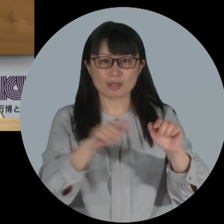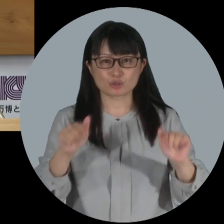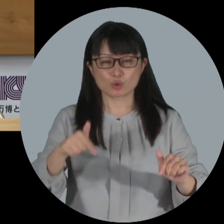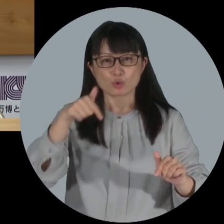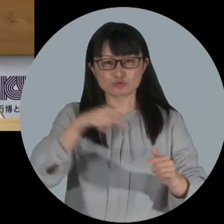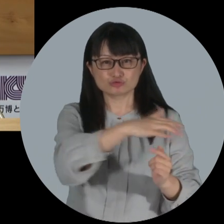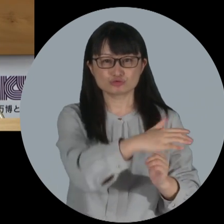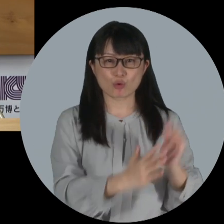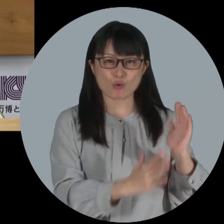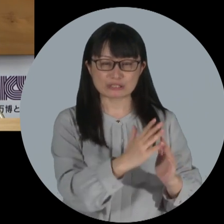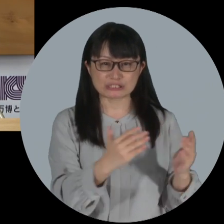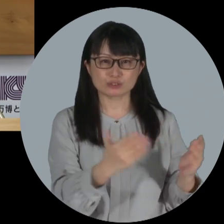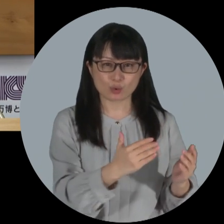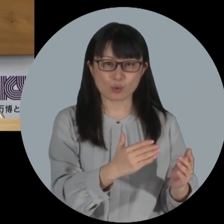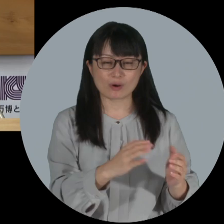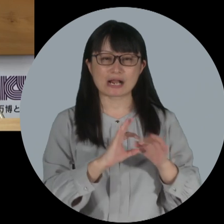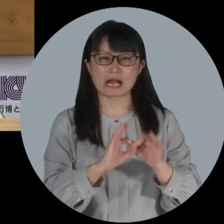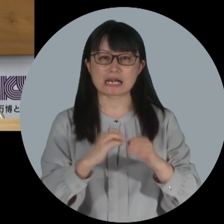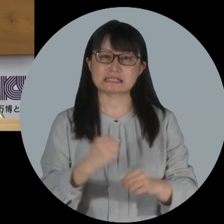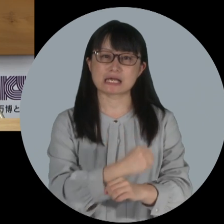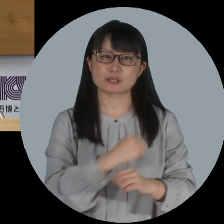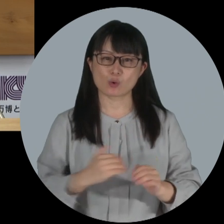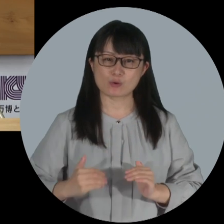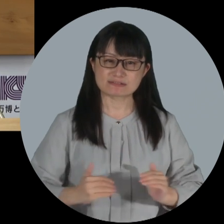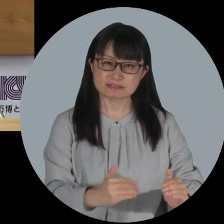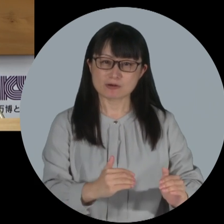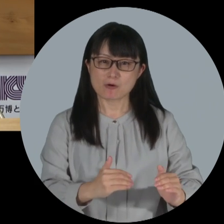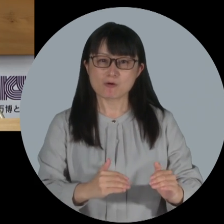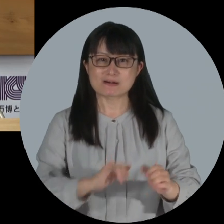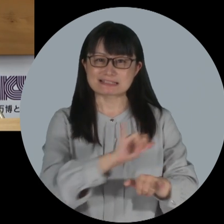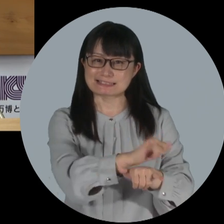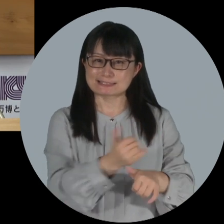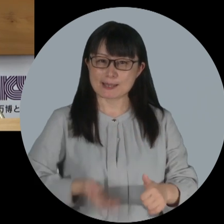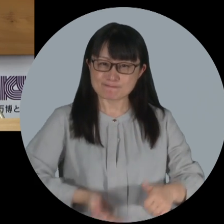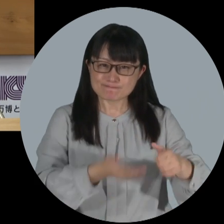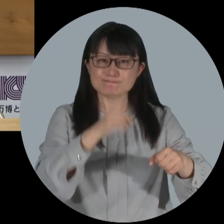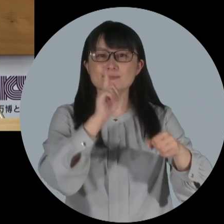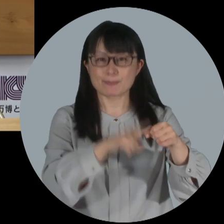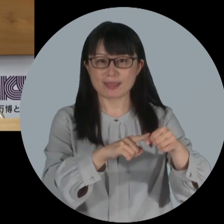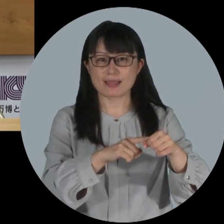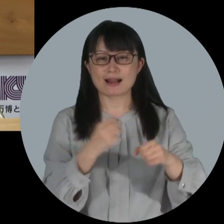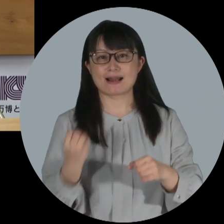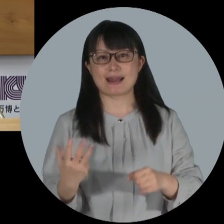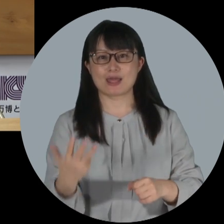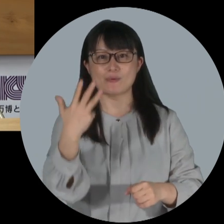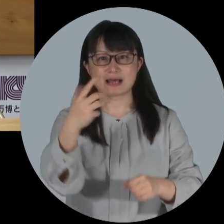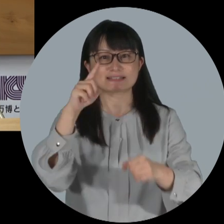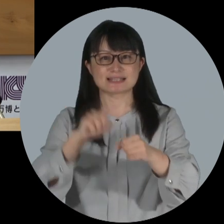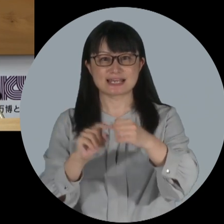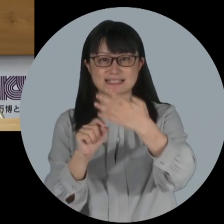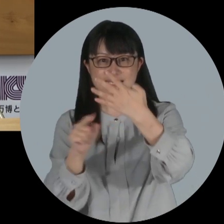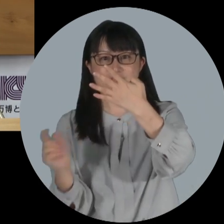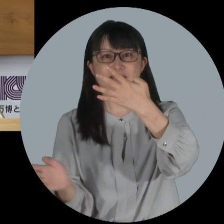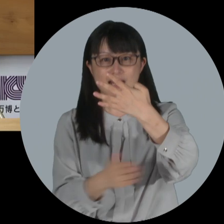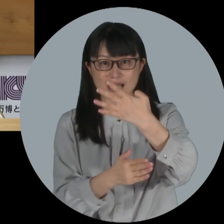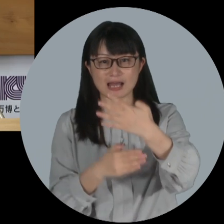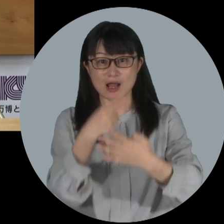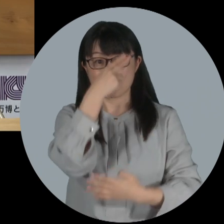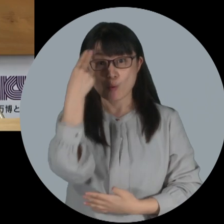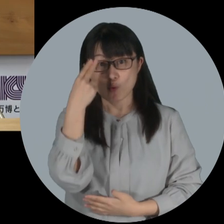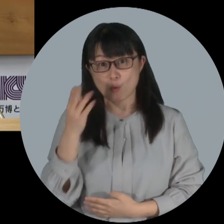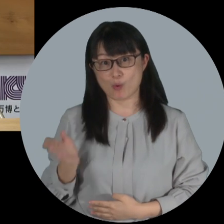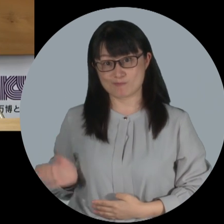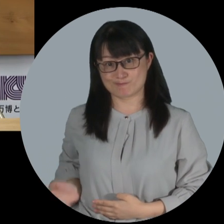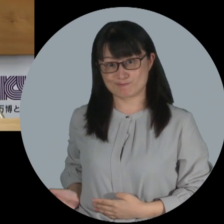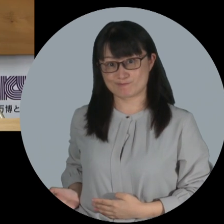連産業の振興に資する人材育成を推進するため、令和8年4月から農芸高校と北桑田高校